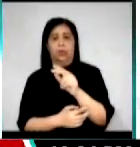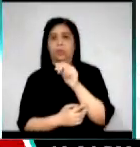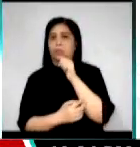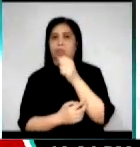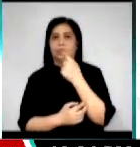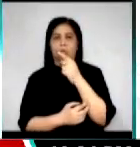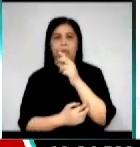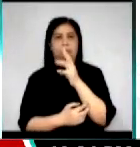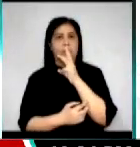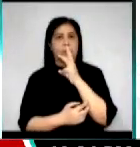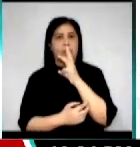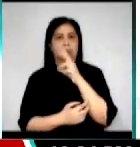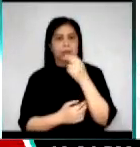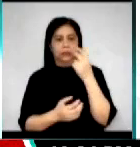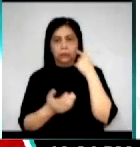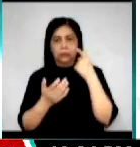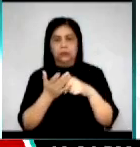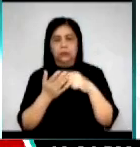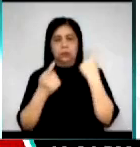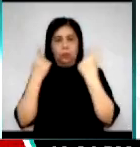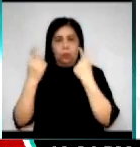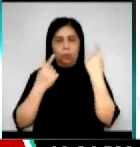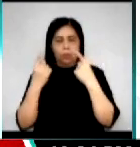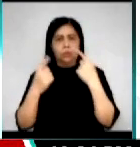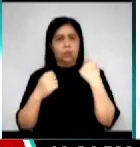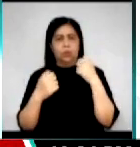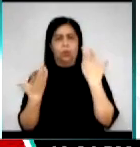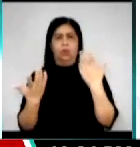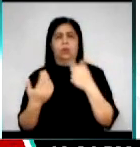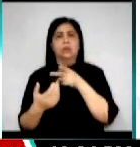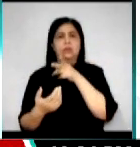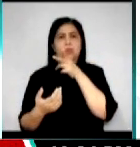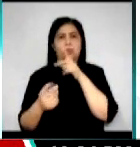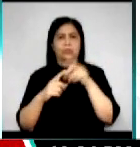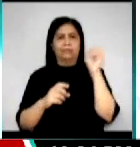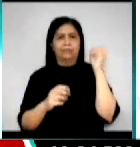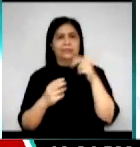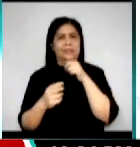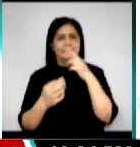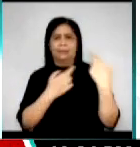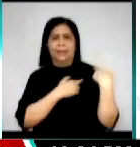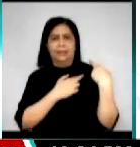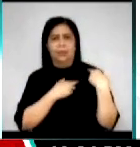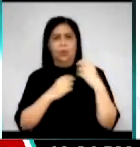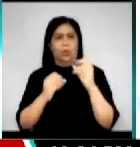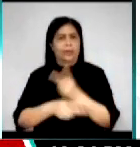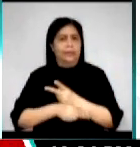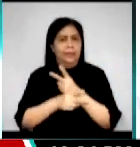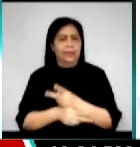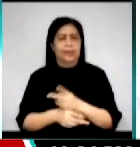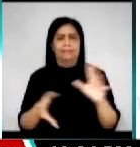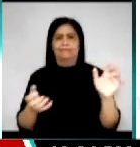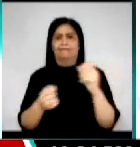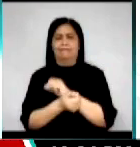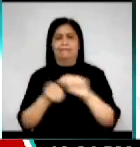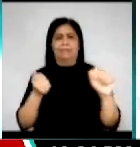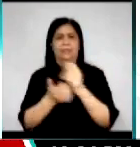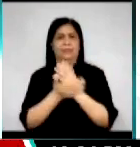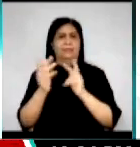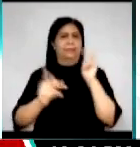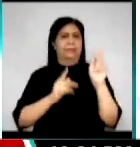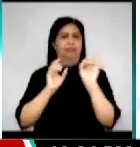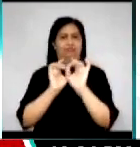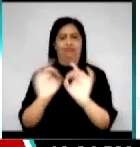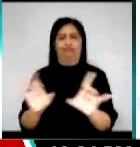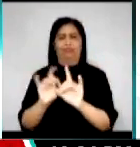watershed ang kanilang ikinababahala. Naaalarma rin sila sa irresponsable, walang ingat at mapanirang aktibidad ng ilang tao na malaking banta